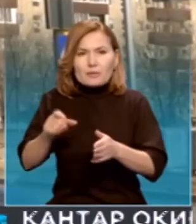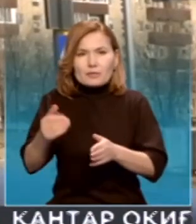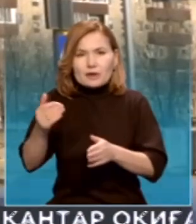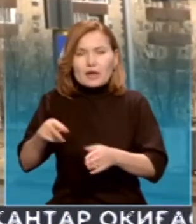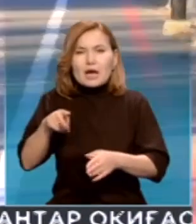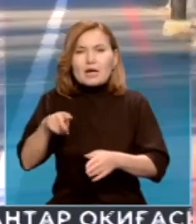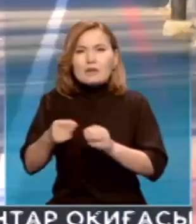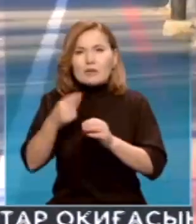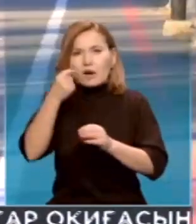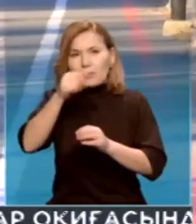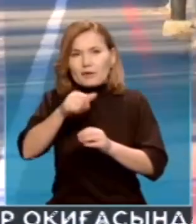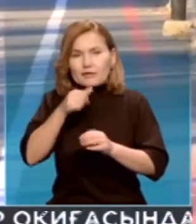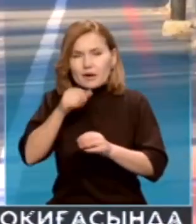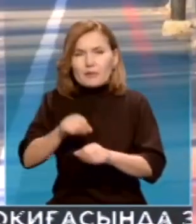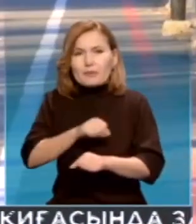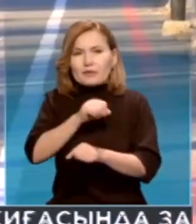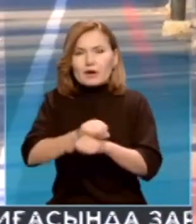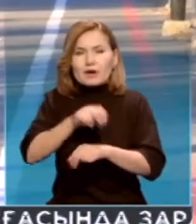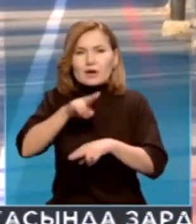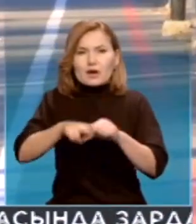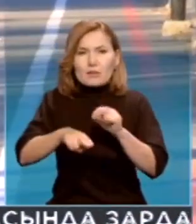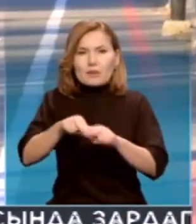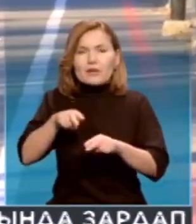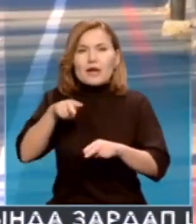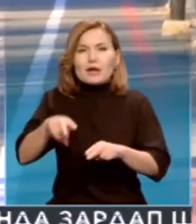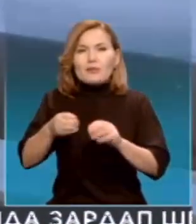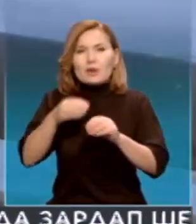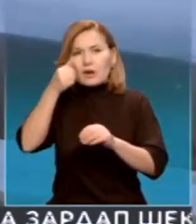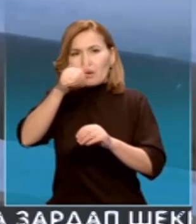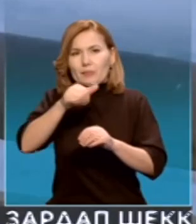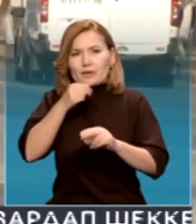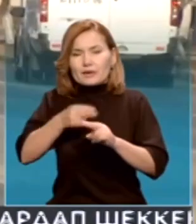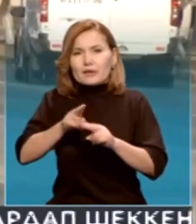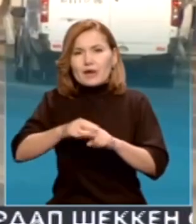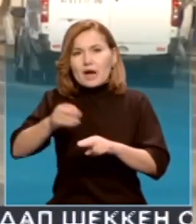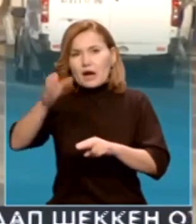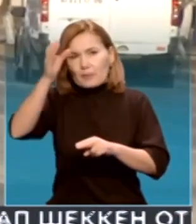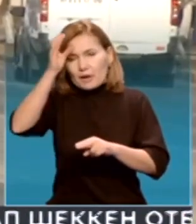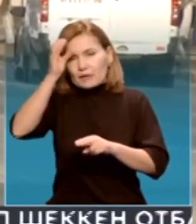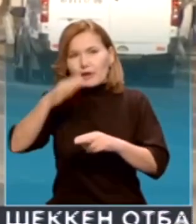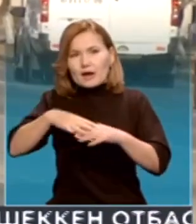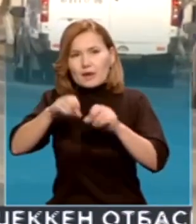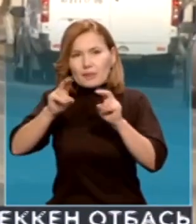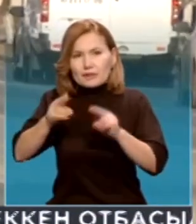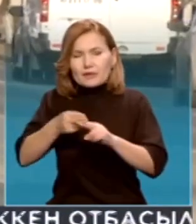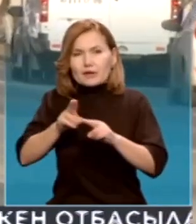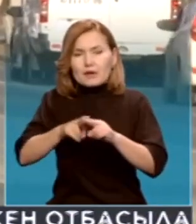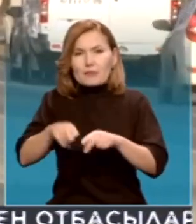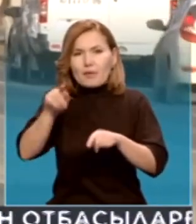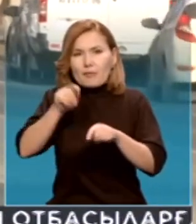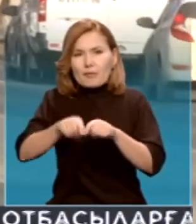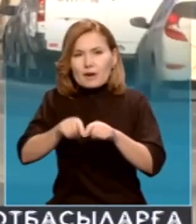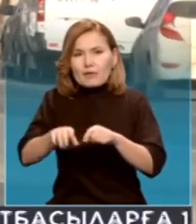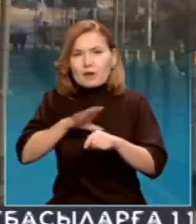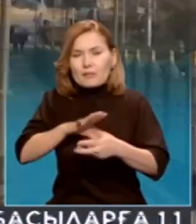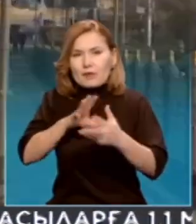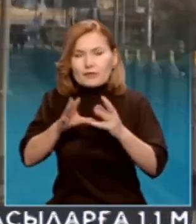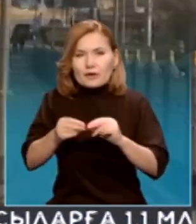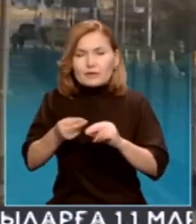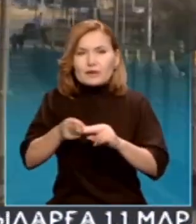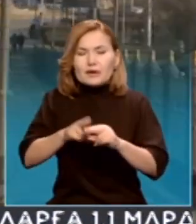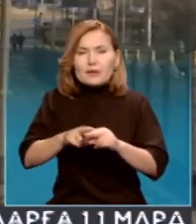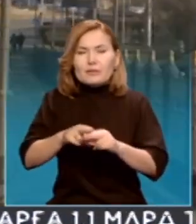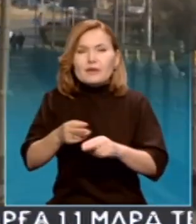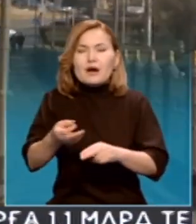айтуынша 2011 жылы тұралап қалған құрылысқа 2014 жылы ғылыми институт мамандары сейсмологиялық тексеру жүргізіп, оны